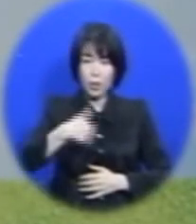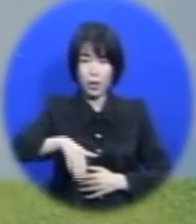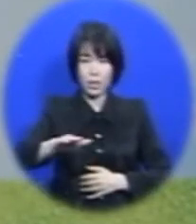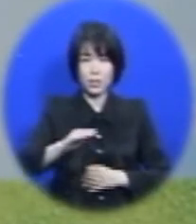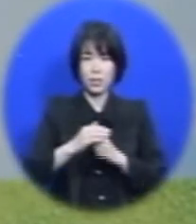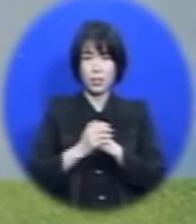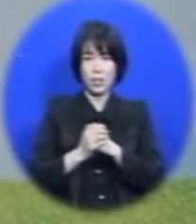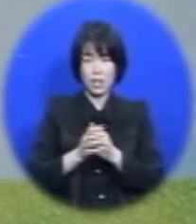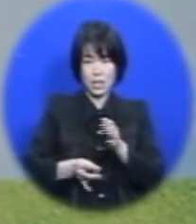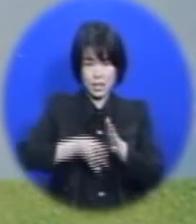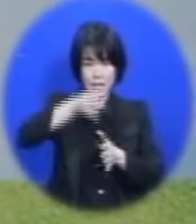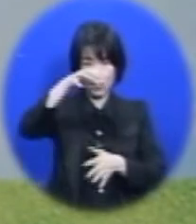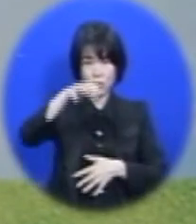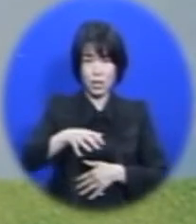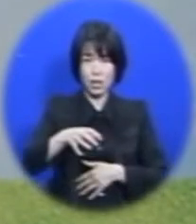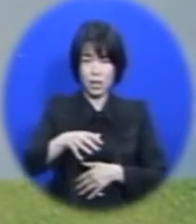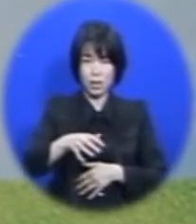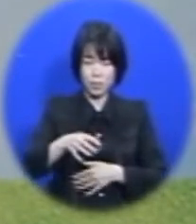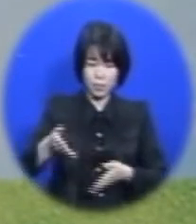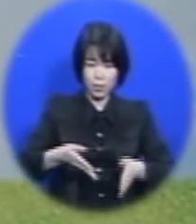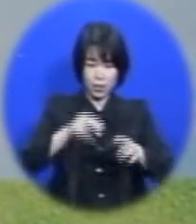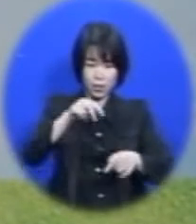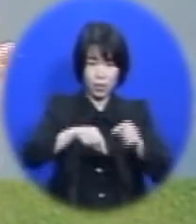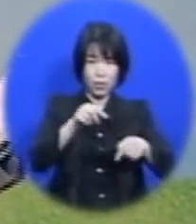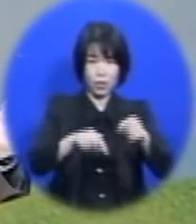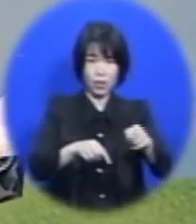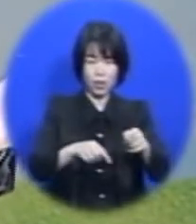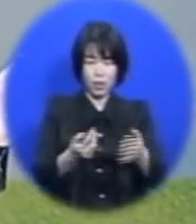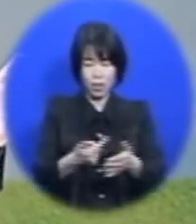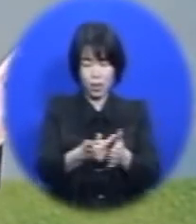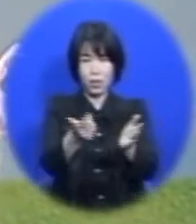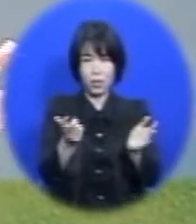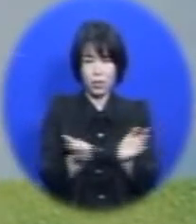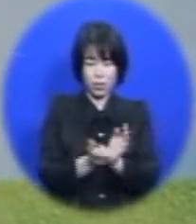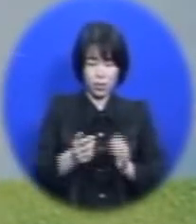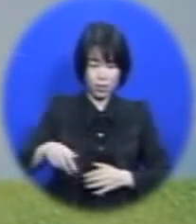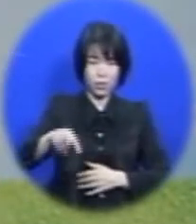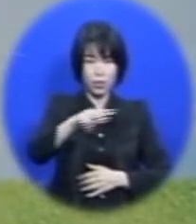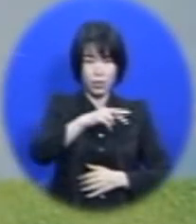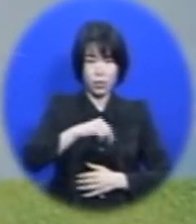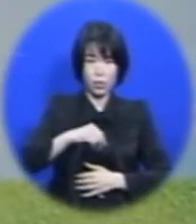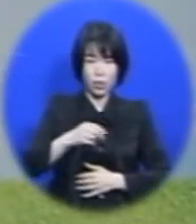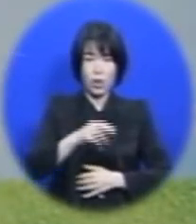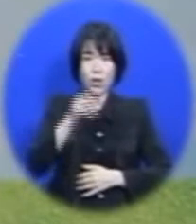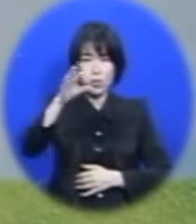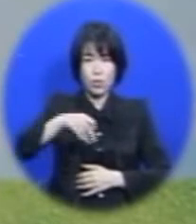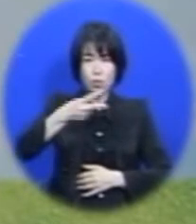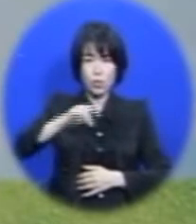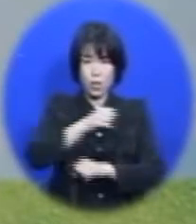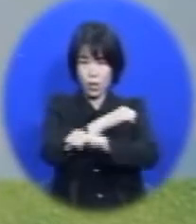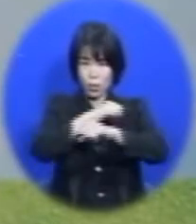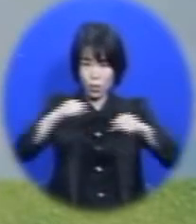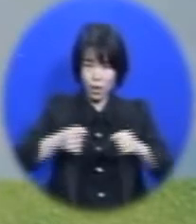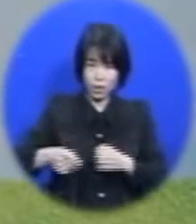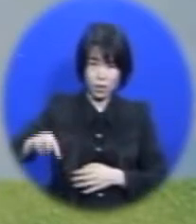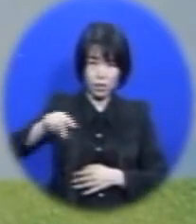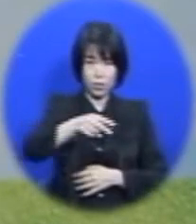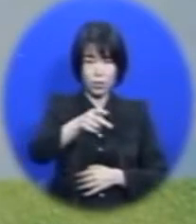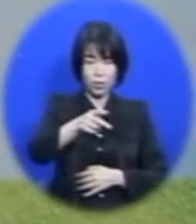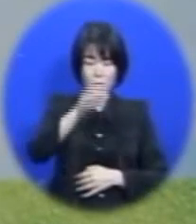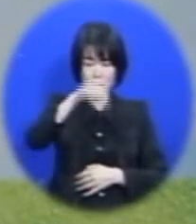그리고 예루살렘 거리를 거닐고 갈릴리 호숫가를 거닐고 유대 광야를 거닐고 그리고 십자가의